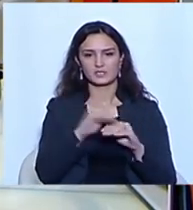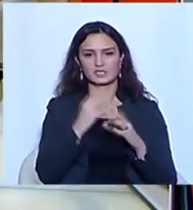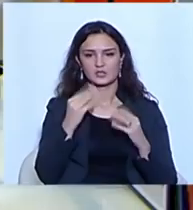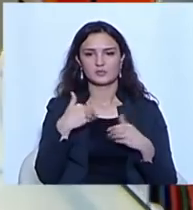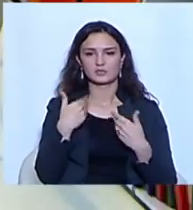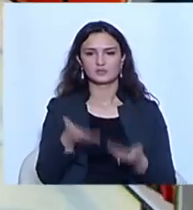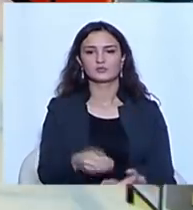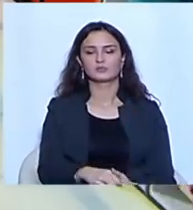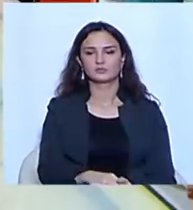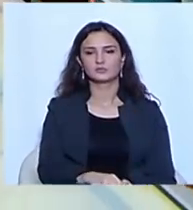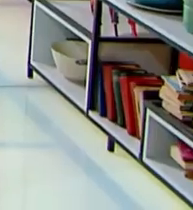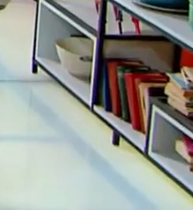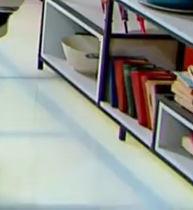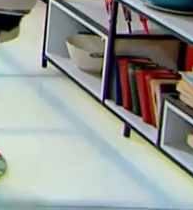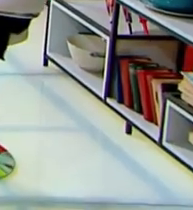დღეგრძელობას გისურვებთ.